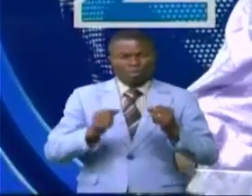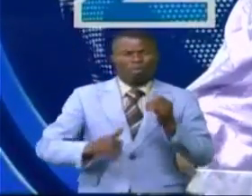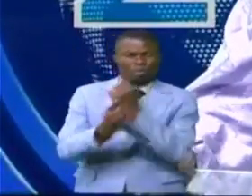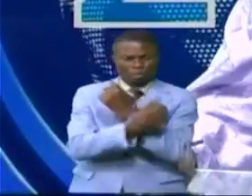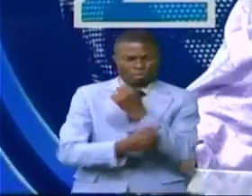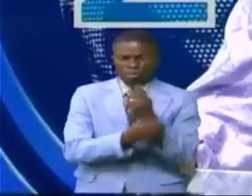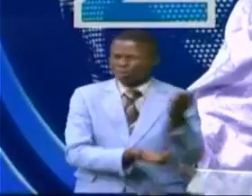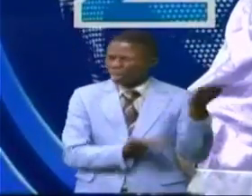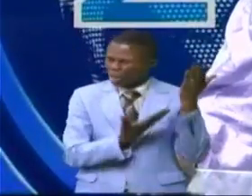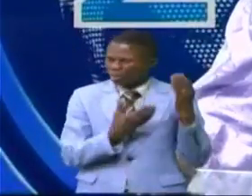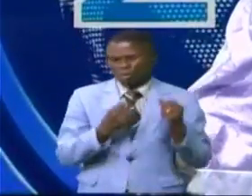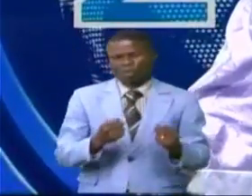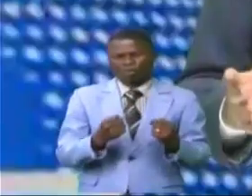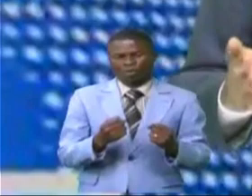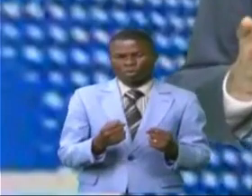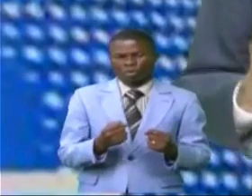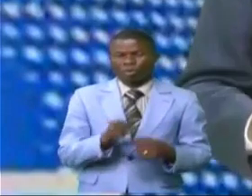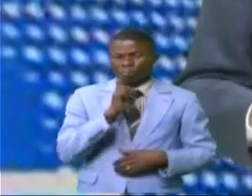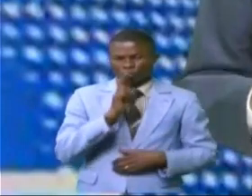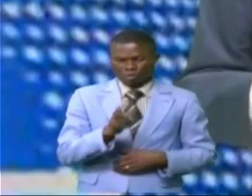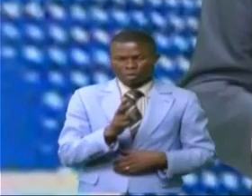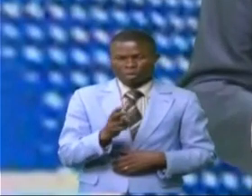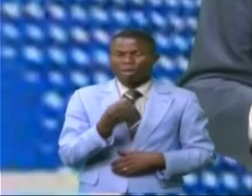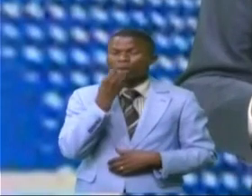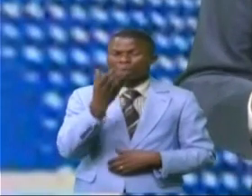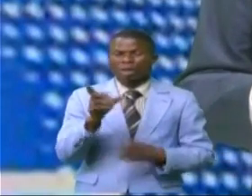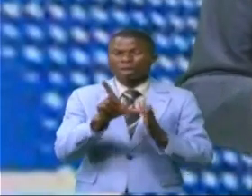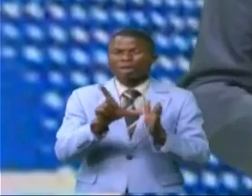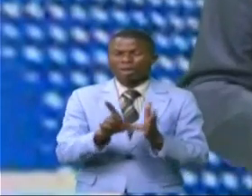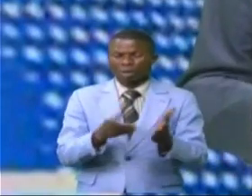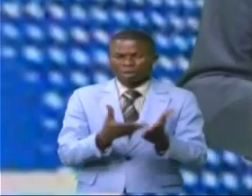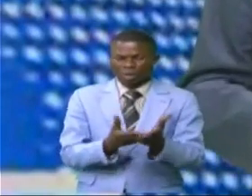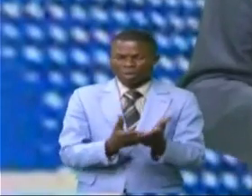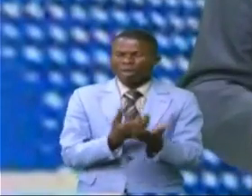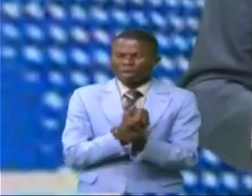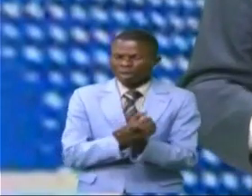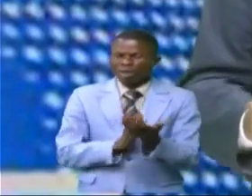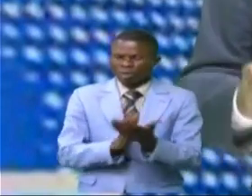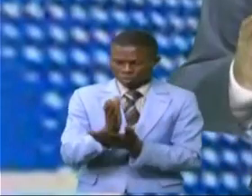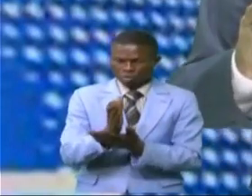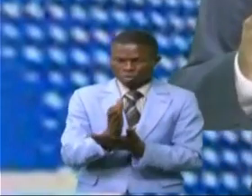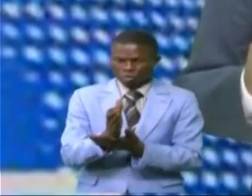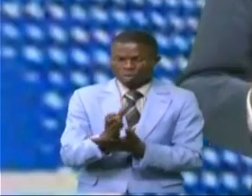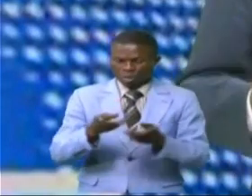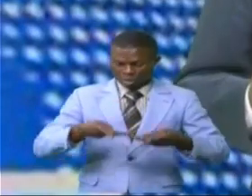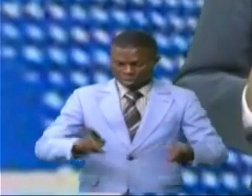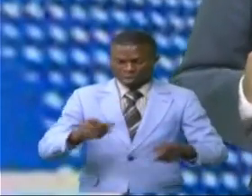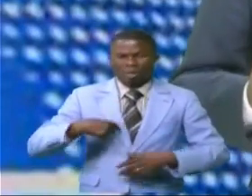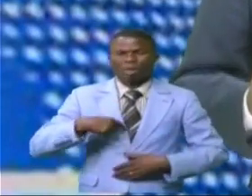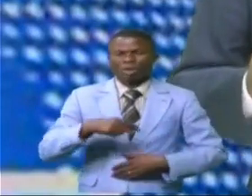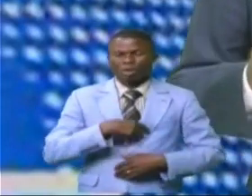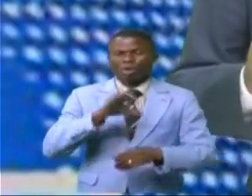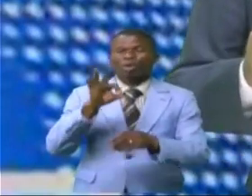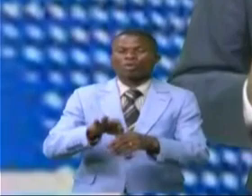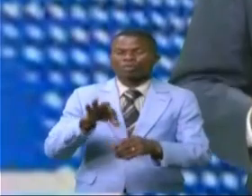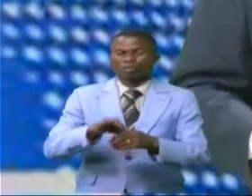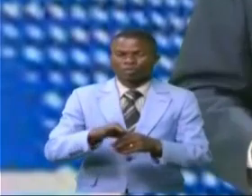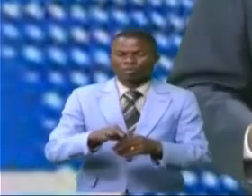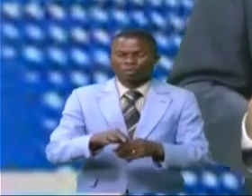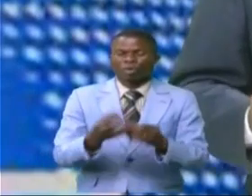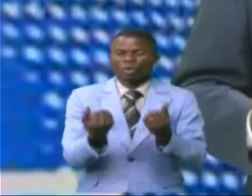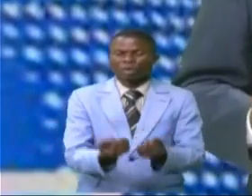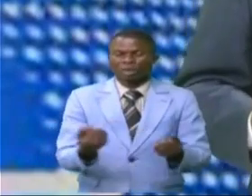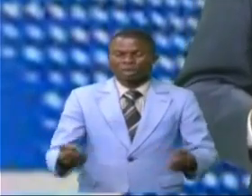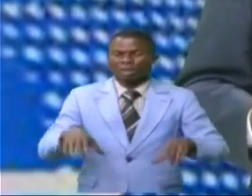sont extrêmement importantes. Prenons cette loi au sérieux, étant donné qu'elle nous permettra de protéger